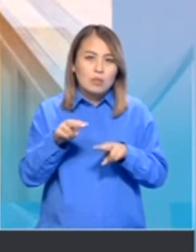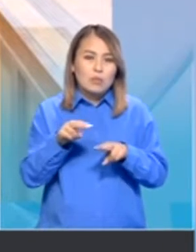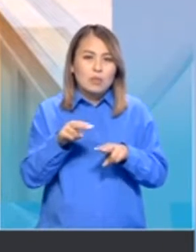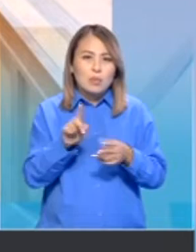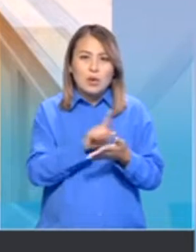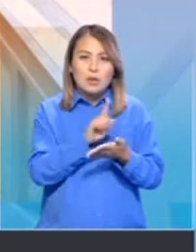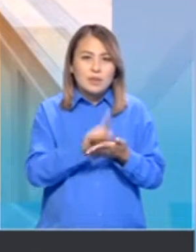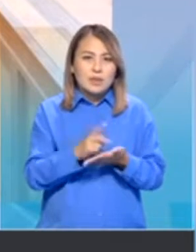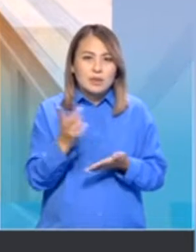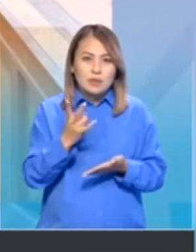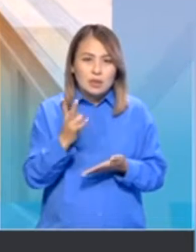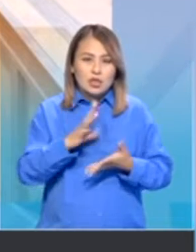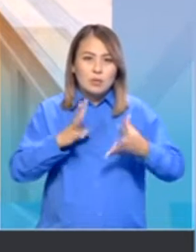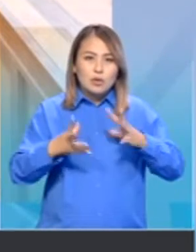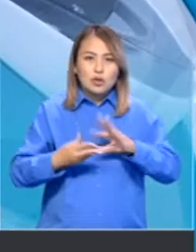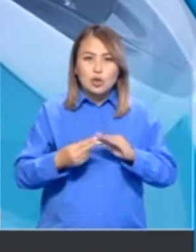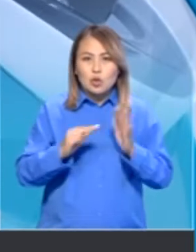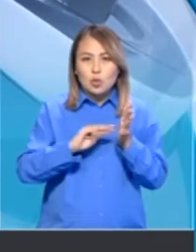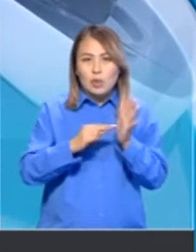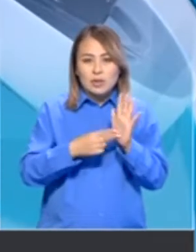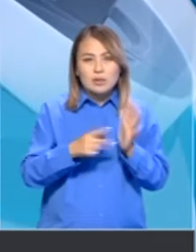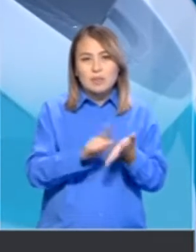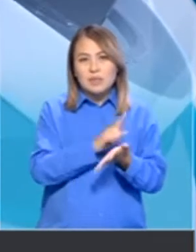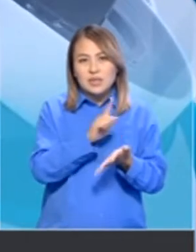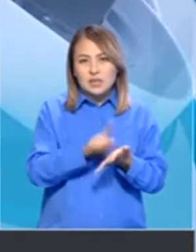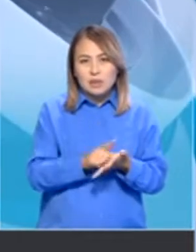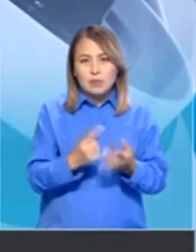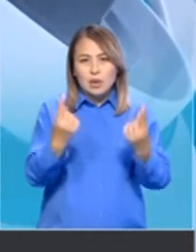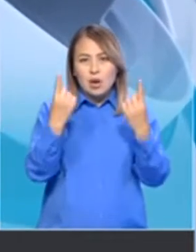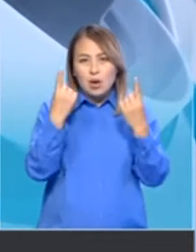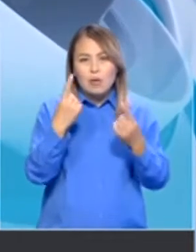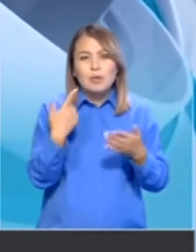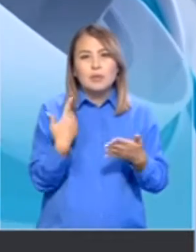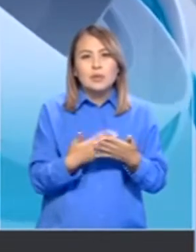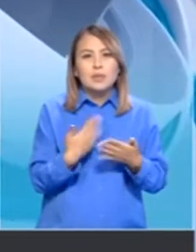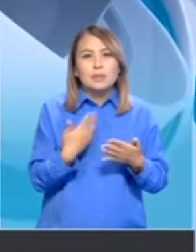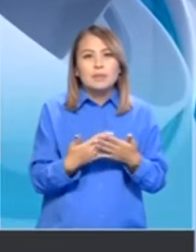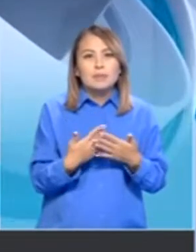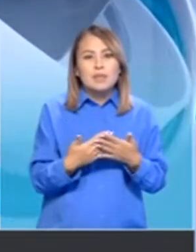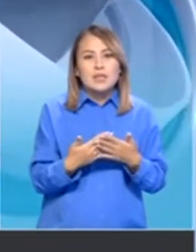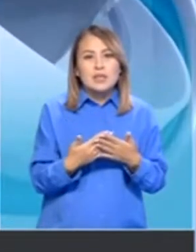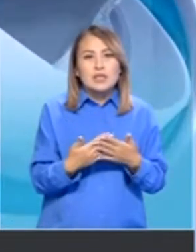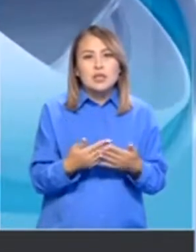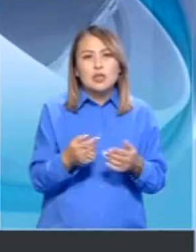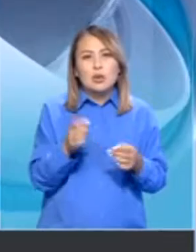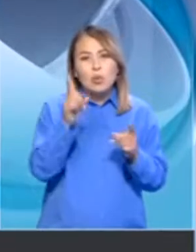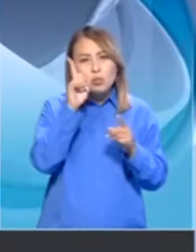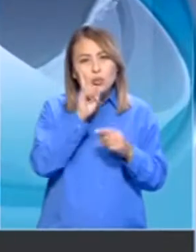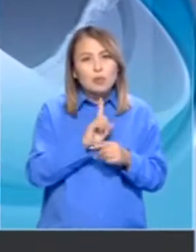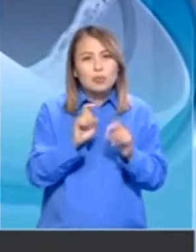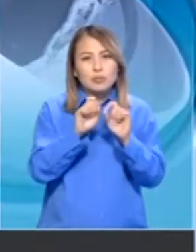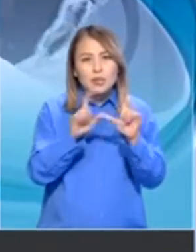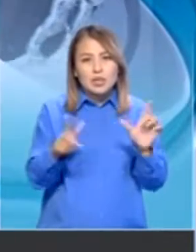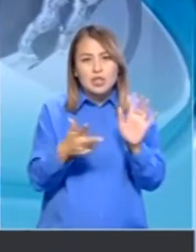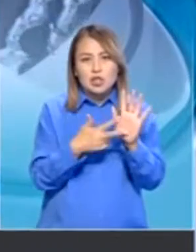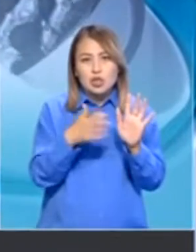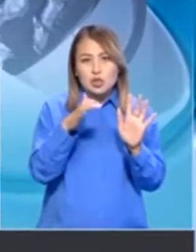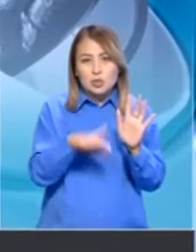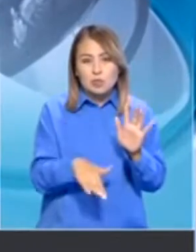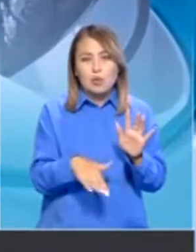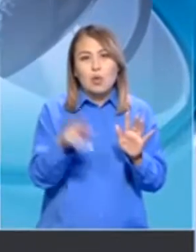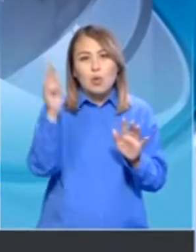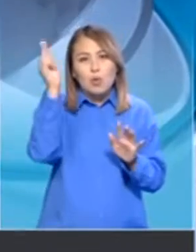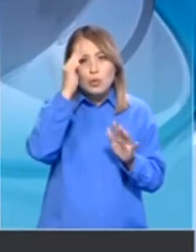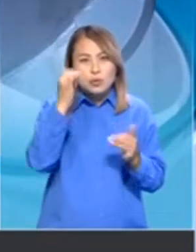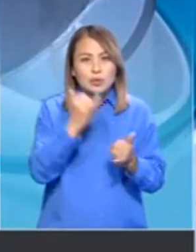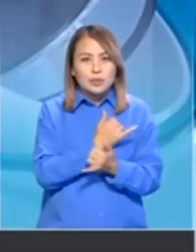мониторинг жүйесі болуы керек, деді. Жалпы ұлттық жобалар аясындағы міндеттер ауқымды. Мәселен, жайлы мектеп бойынша 800 мың